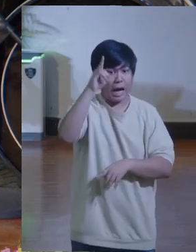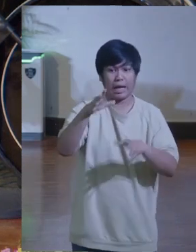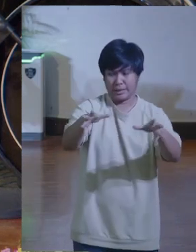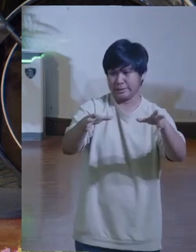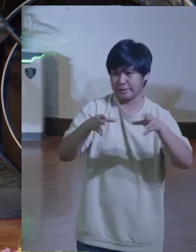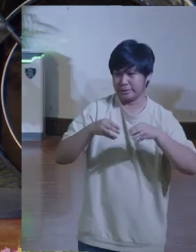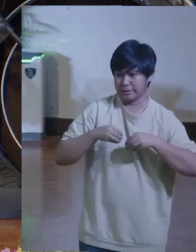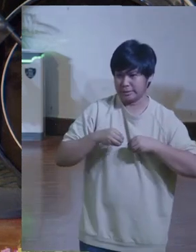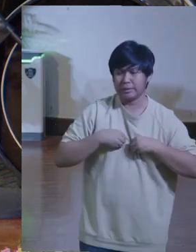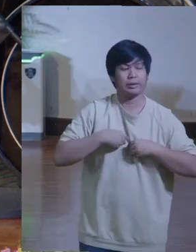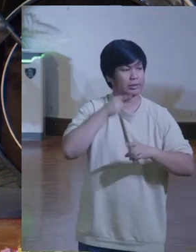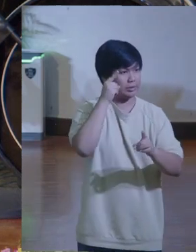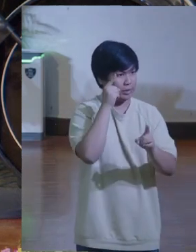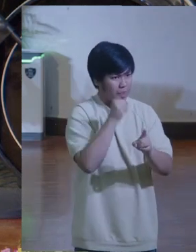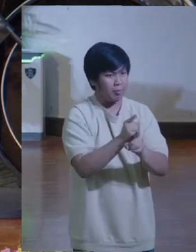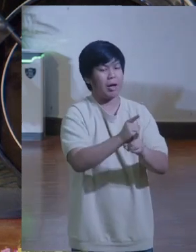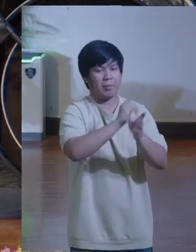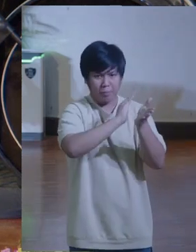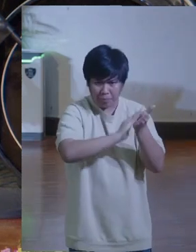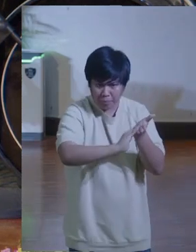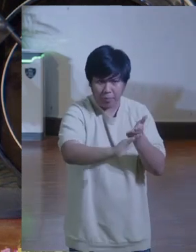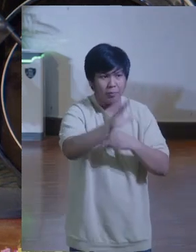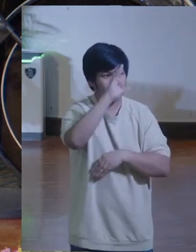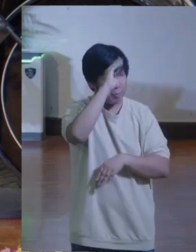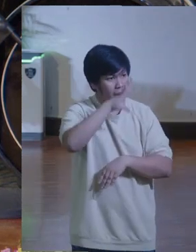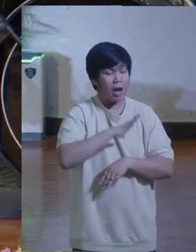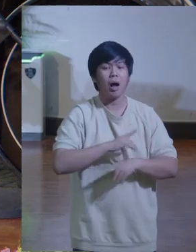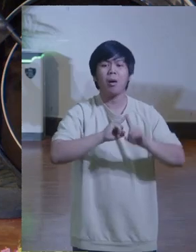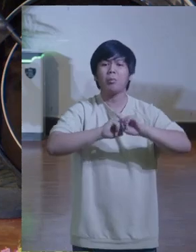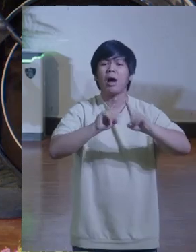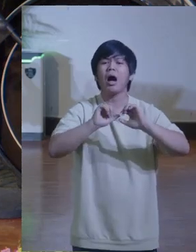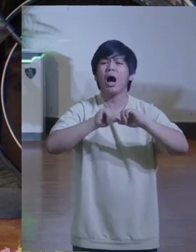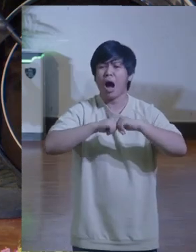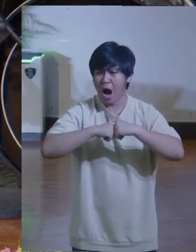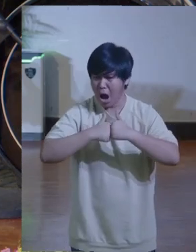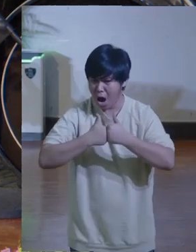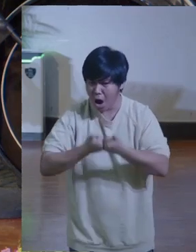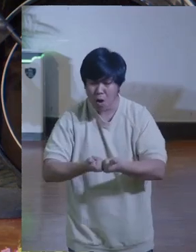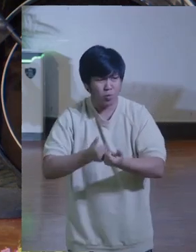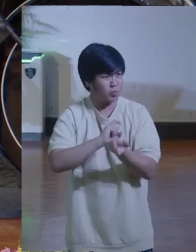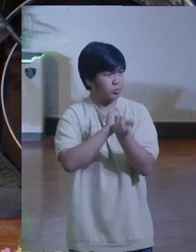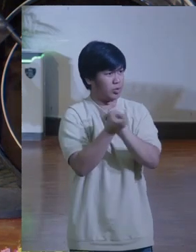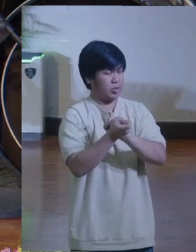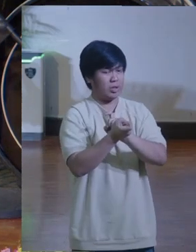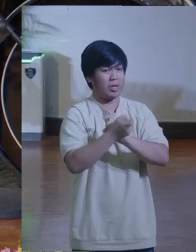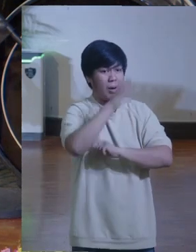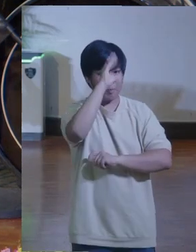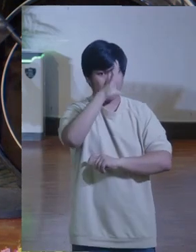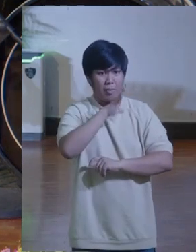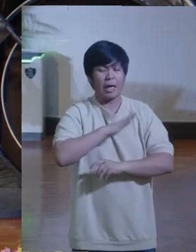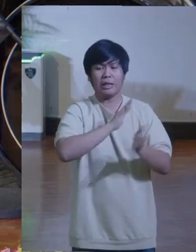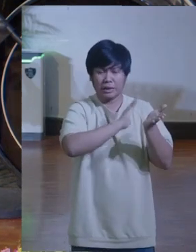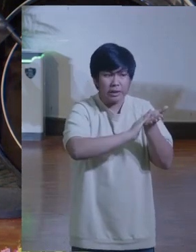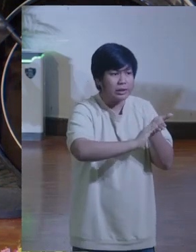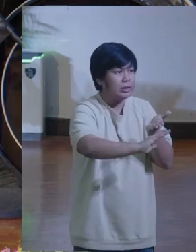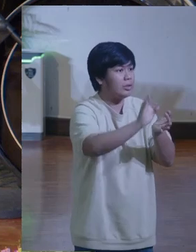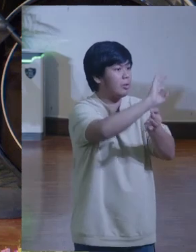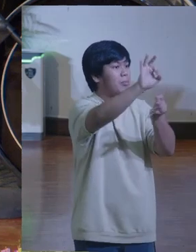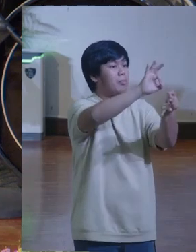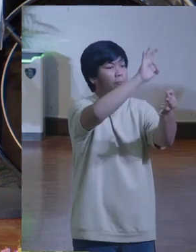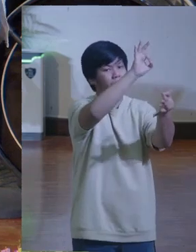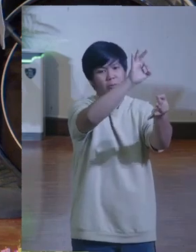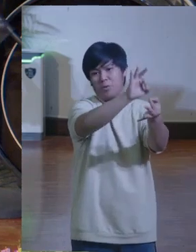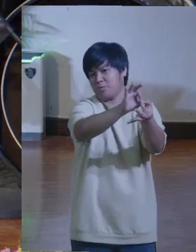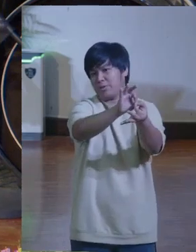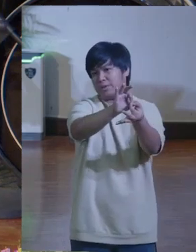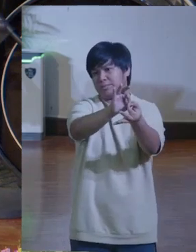Diyos yung walang sala, ngunit paano maaaring maging walang sala at matuwid sa mata ng Diyos